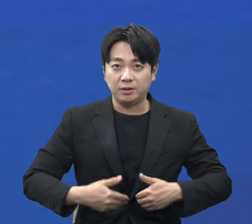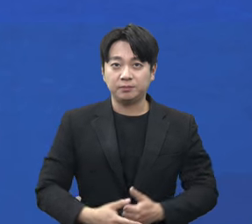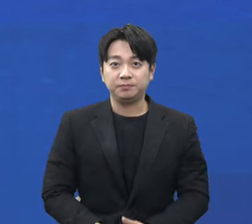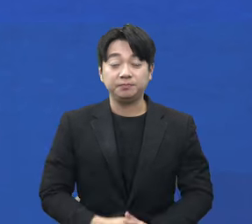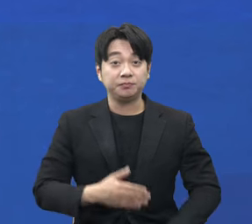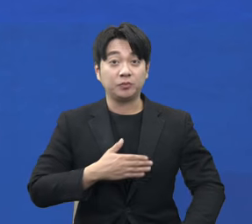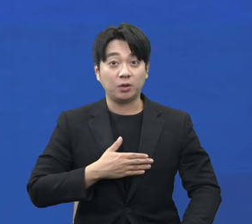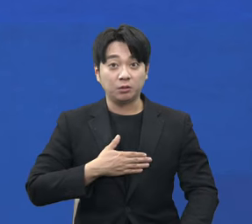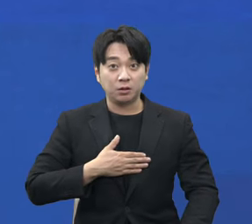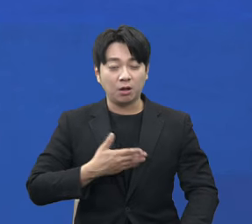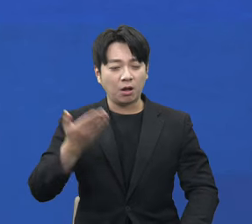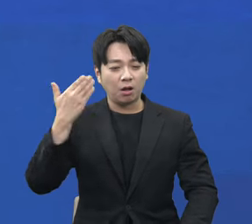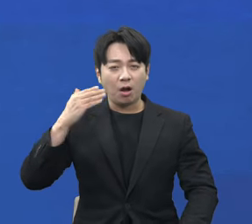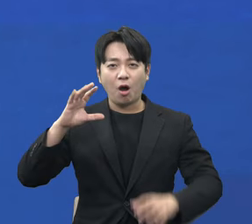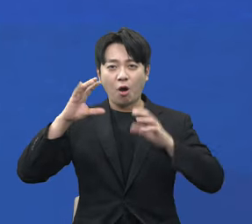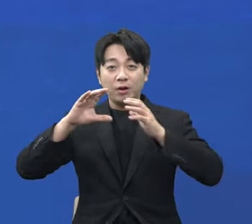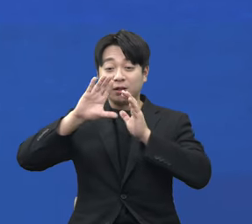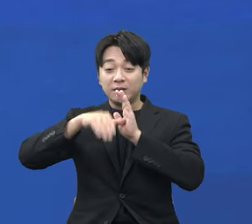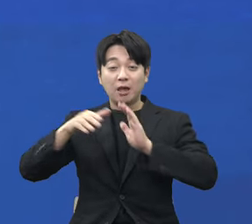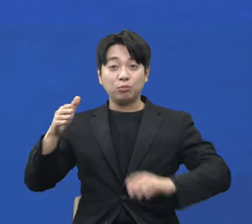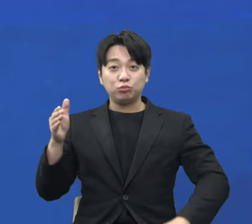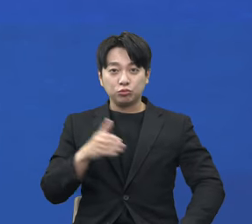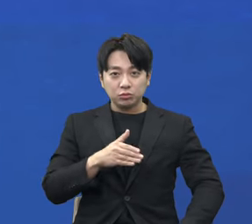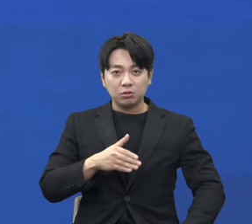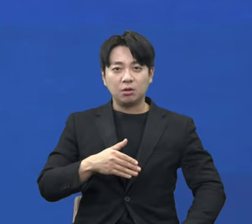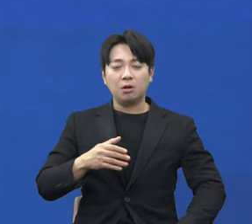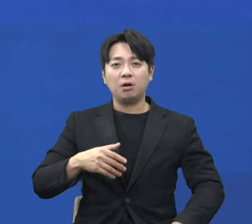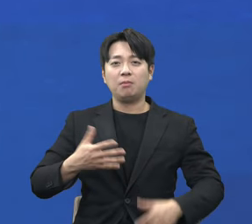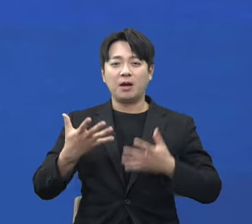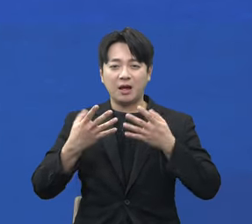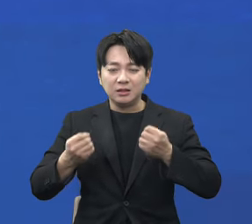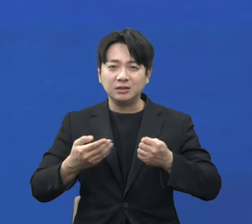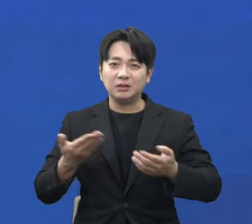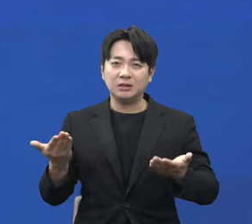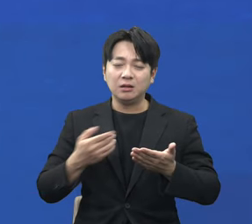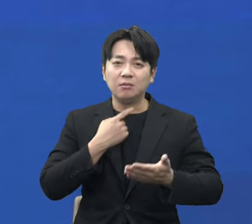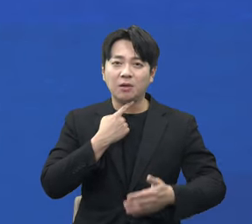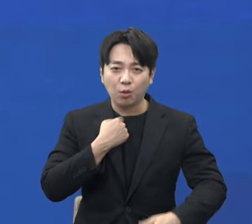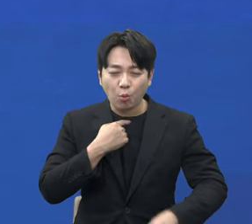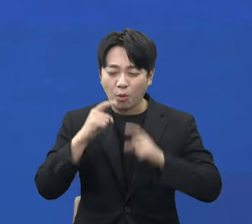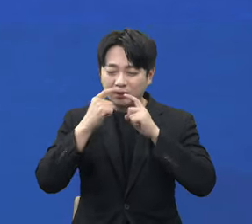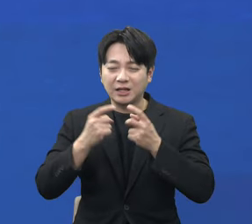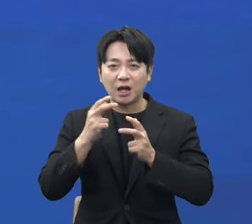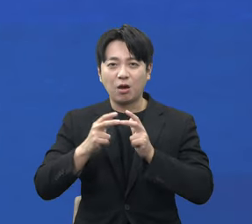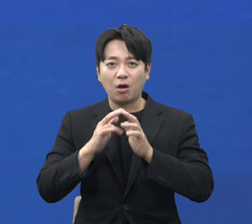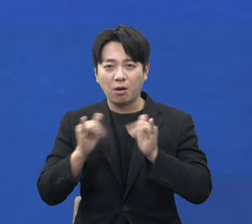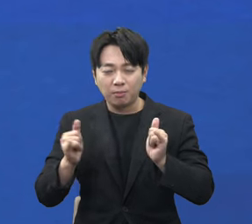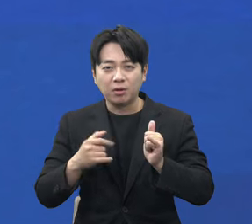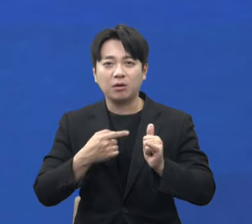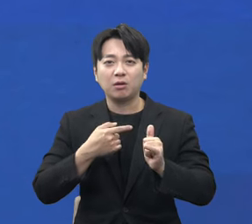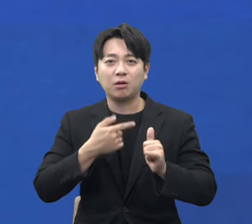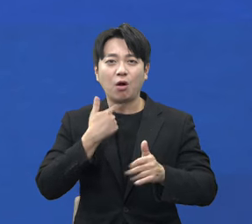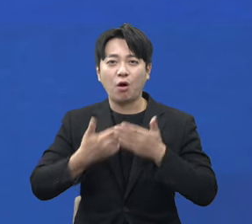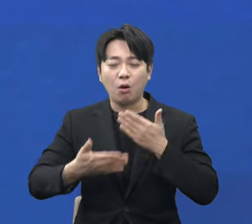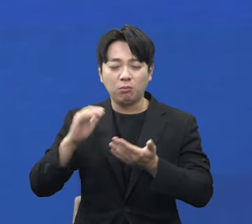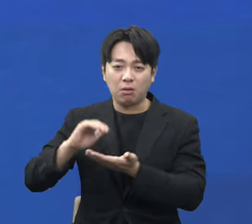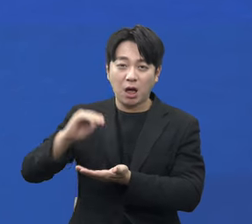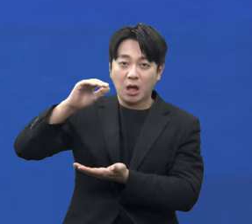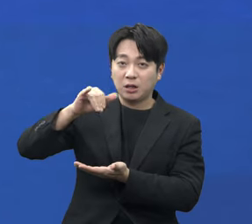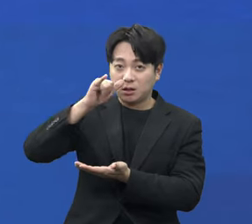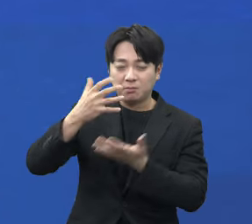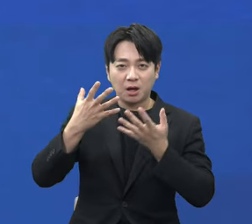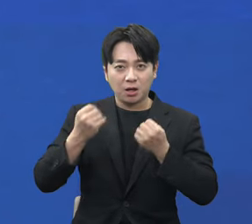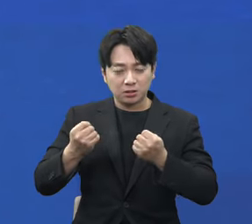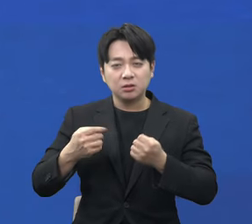때부터 건설 현장에서 벽돌도 날라보았고 두 번이나 자영업을 해보았고 실무 경험을 풍부한 기호